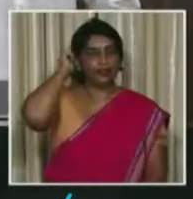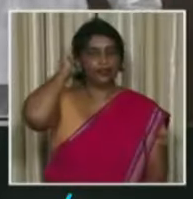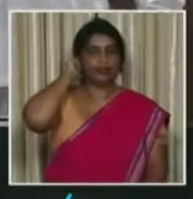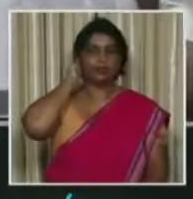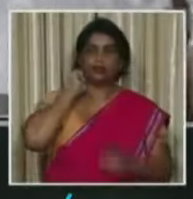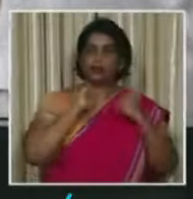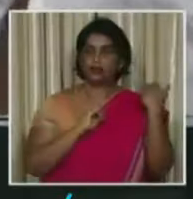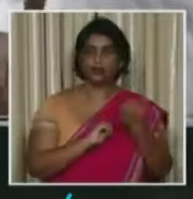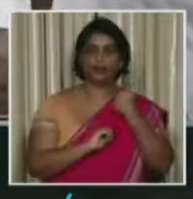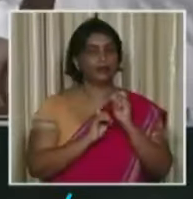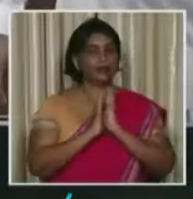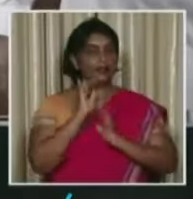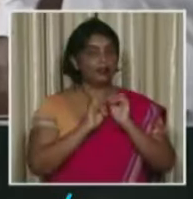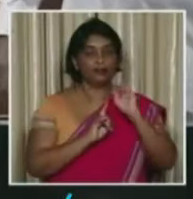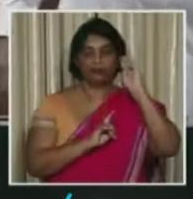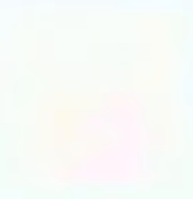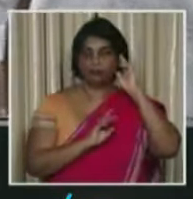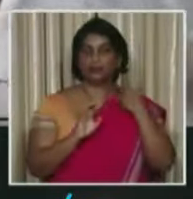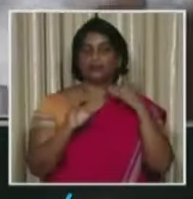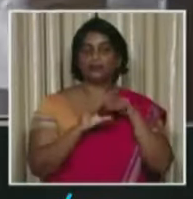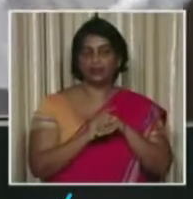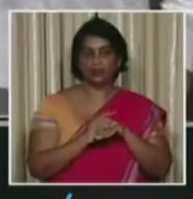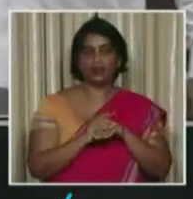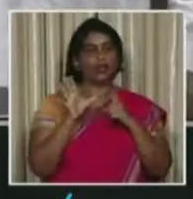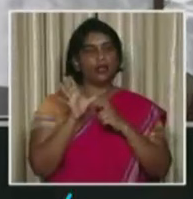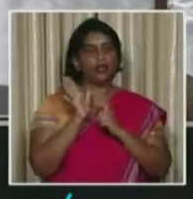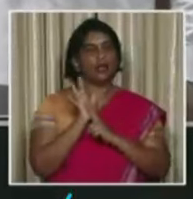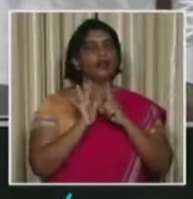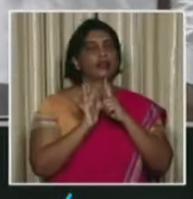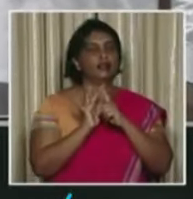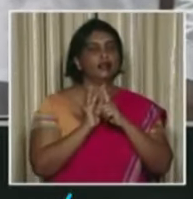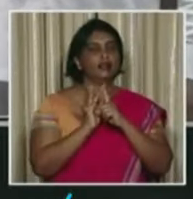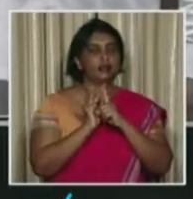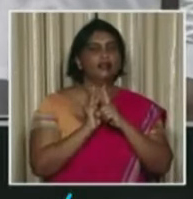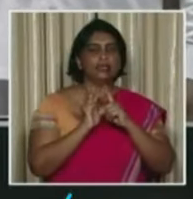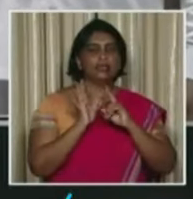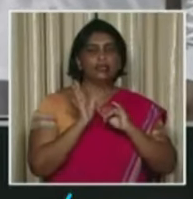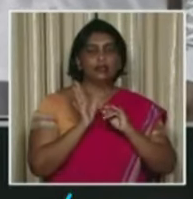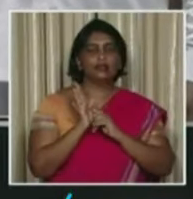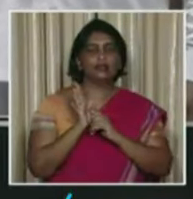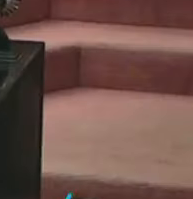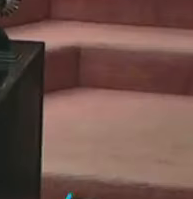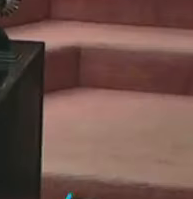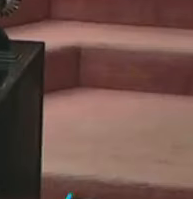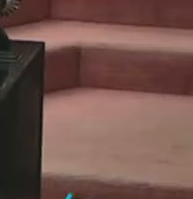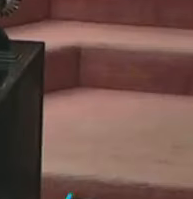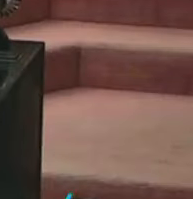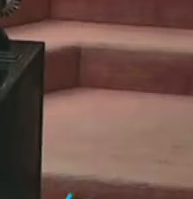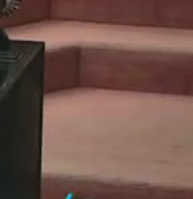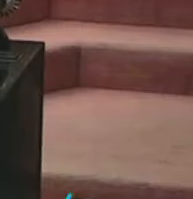Abhinav Mantri Varange, Nila Pratignyawa ho divurun deema, Ali Sahir Maulana Said Mantri Thuma Medakalpa Methiwanna Kottashe.